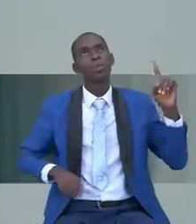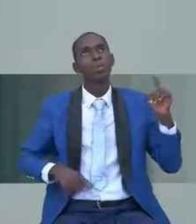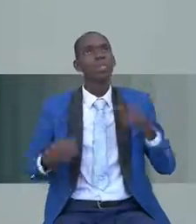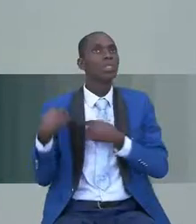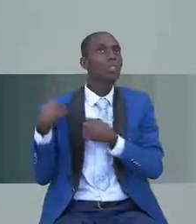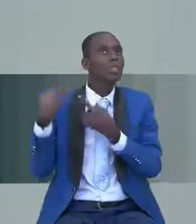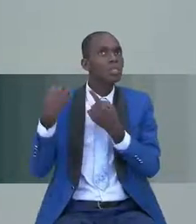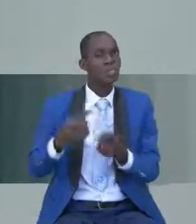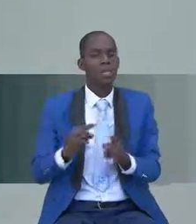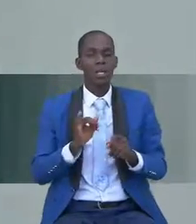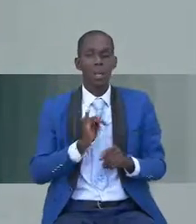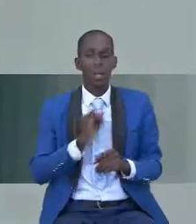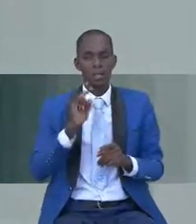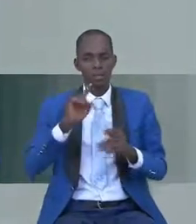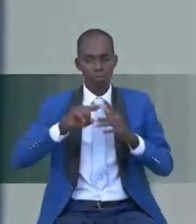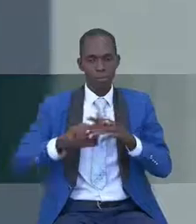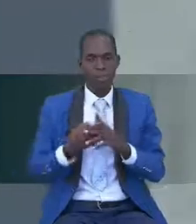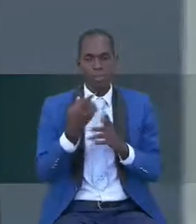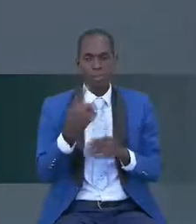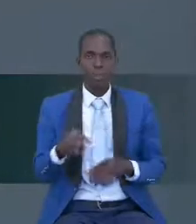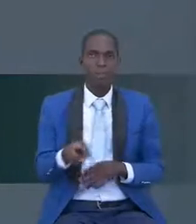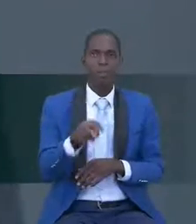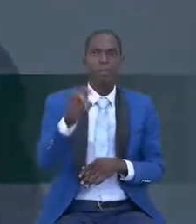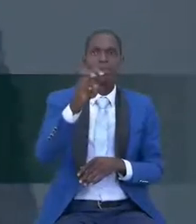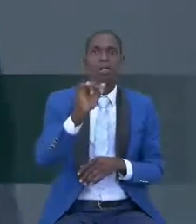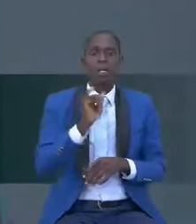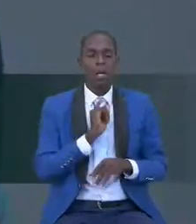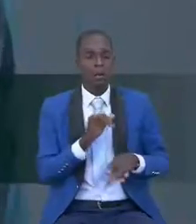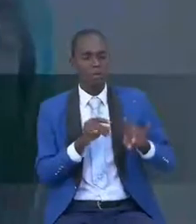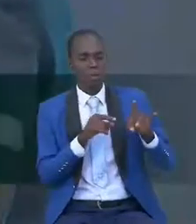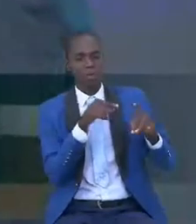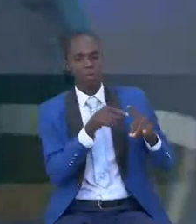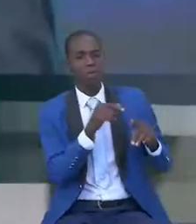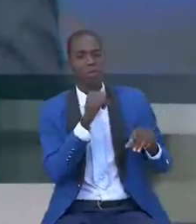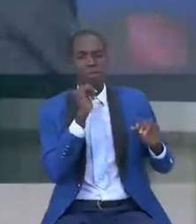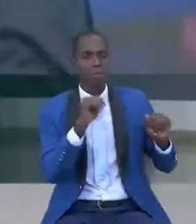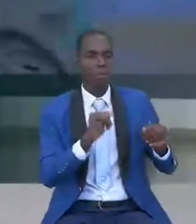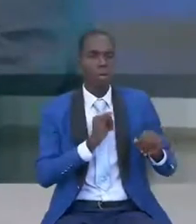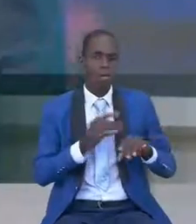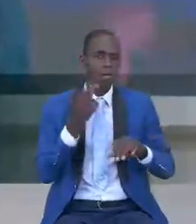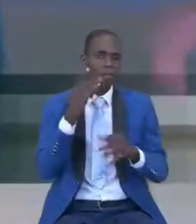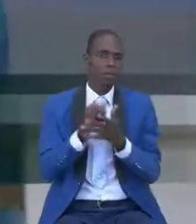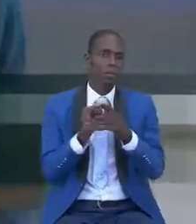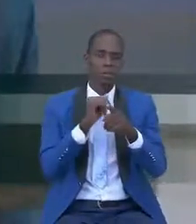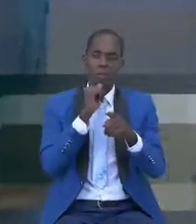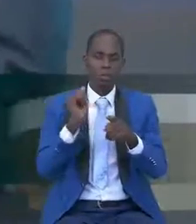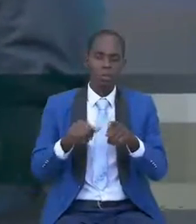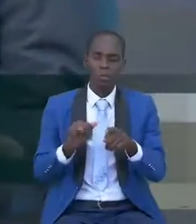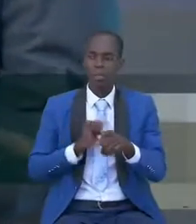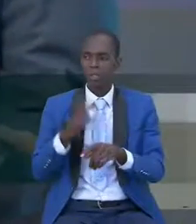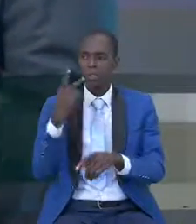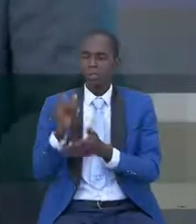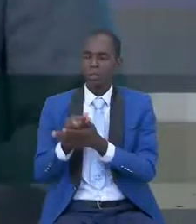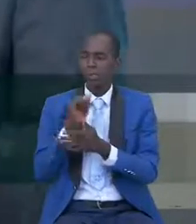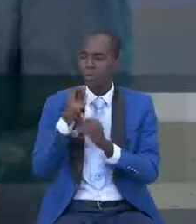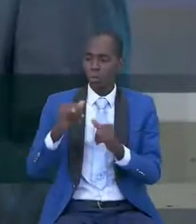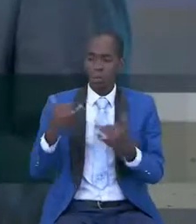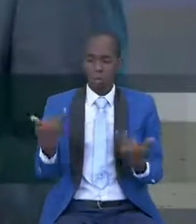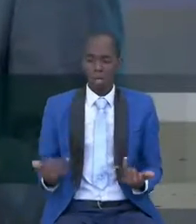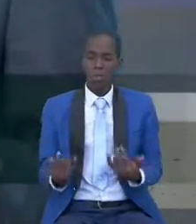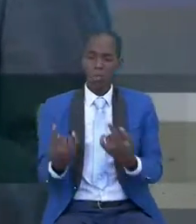à Dieu pour dire, depuis que nous avons commencé le voyage, j'ai trouvé ceci impossible, j'ai trouvé telle autre chose impossible, je vis